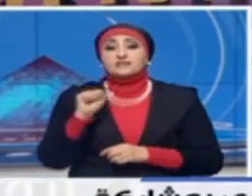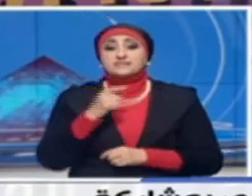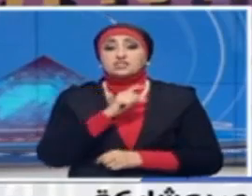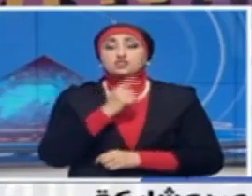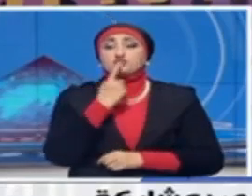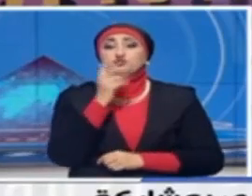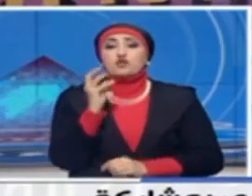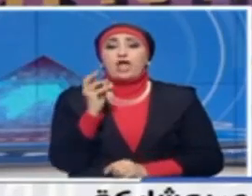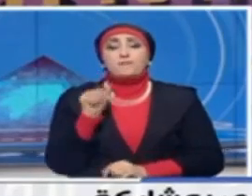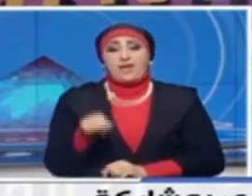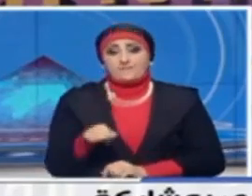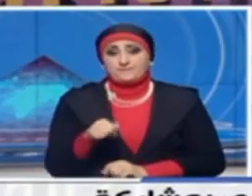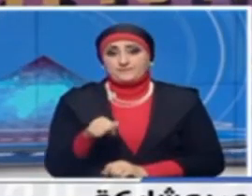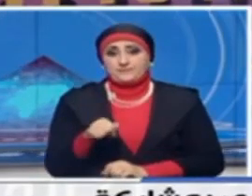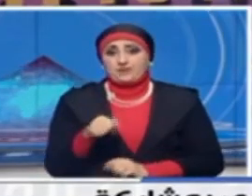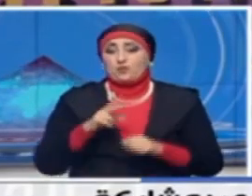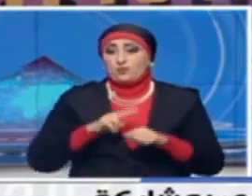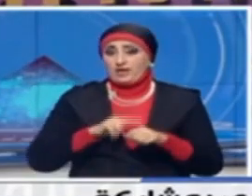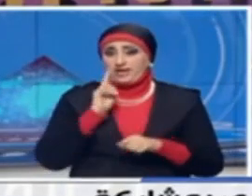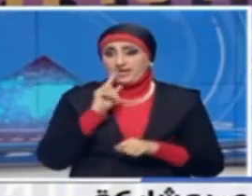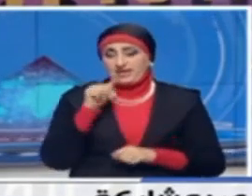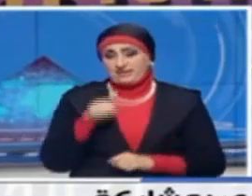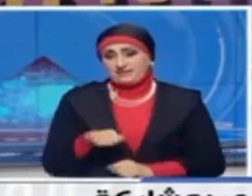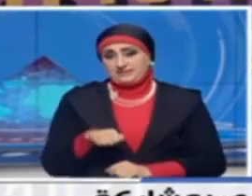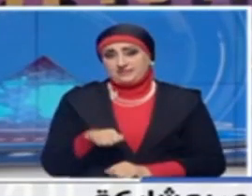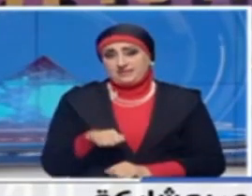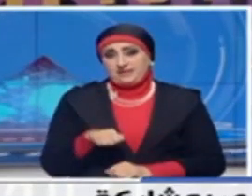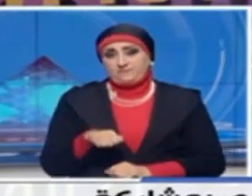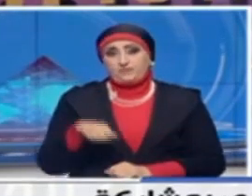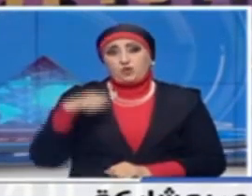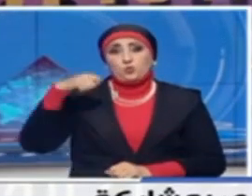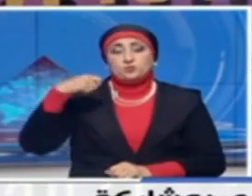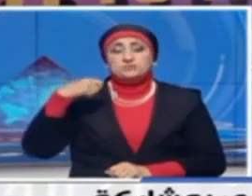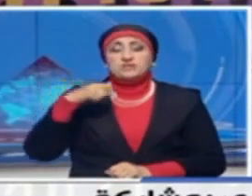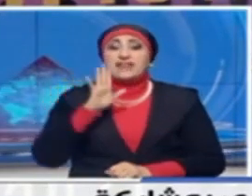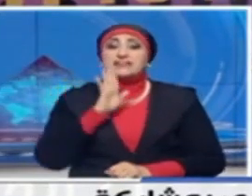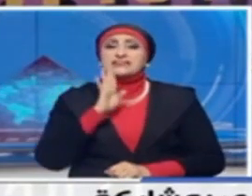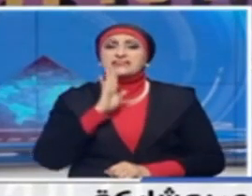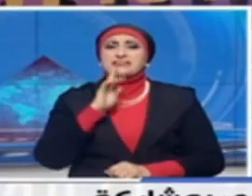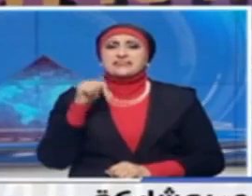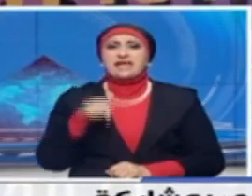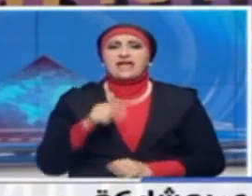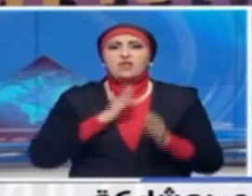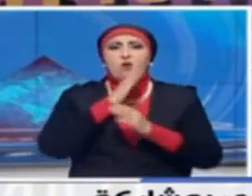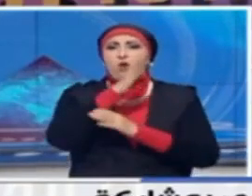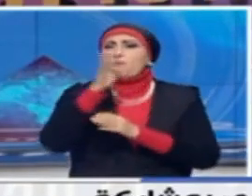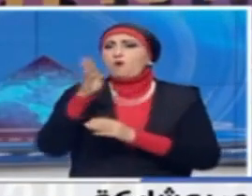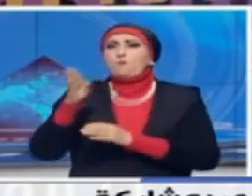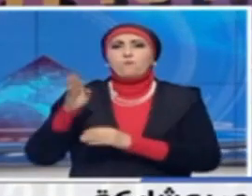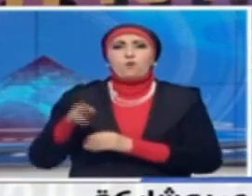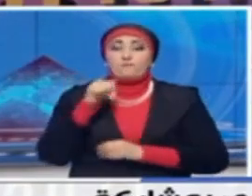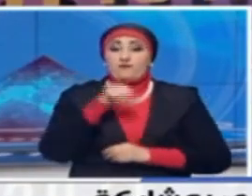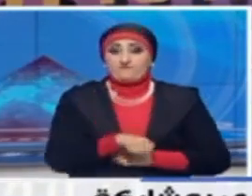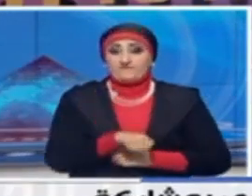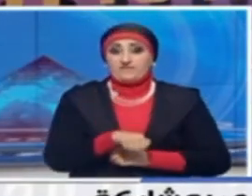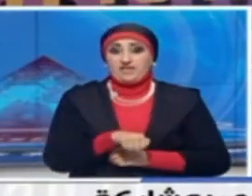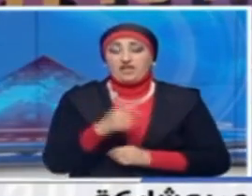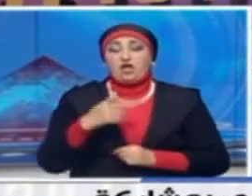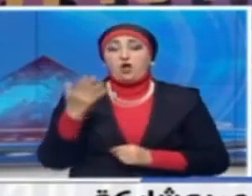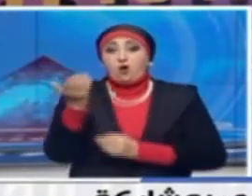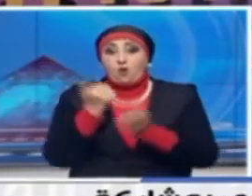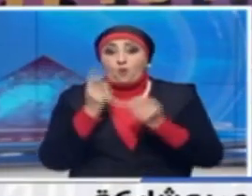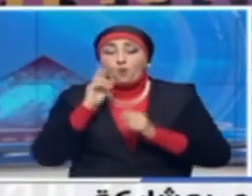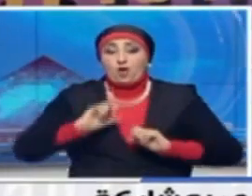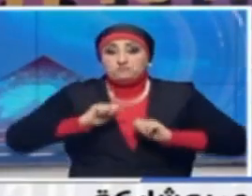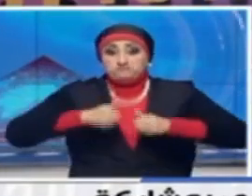الشباب، خاصة وأن وزارة التعليم العالي نظمت زيارات ميدانية لمختلف الجامعات المصرية، جاءوا إلى هنا